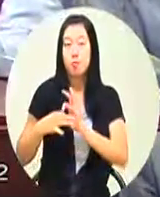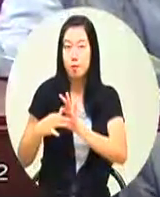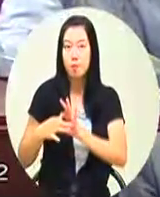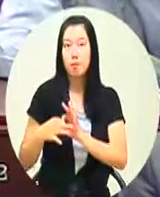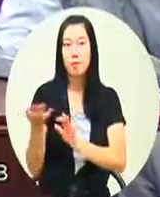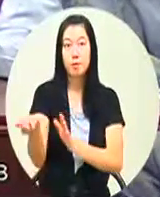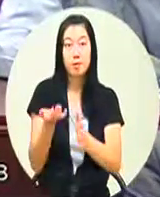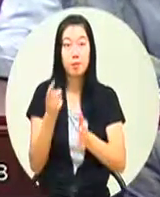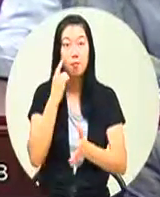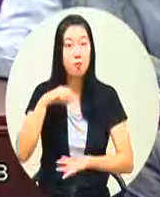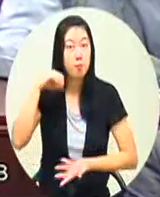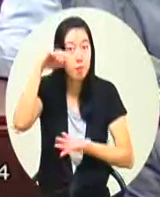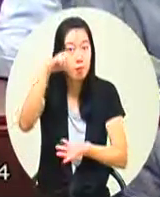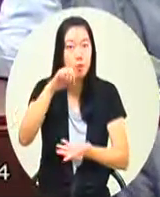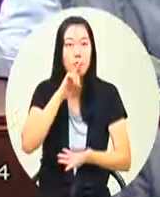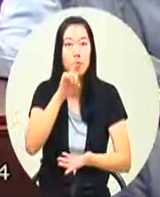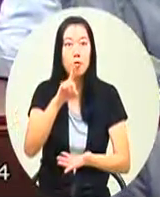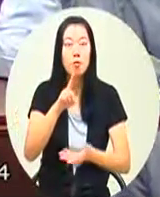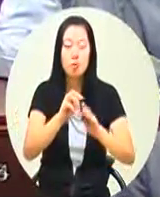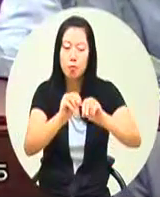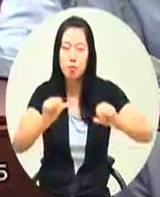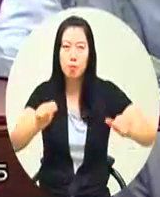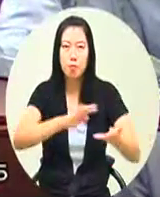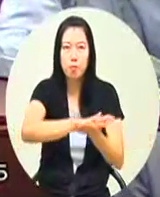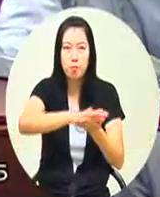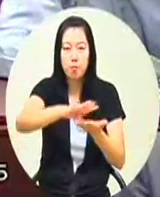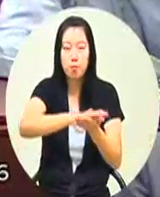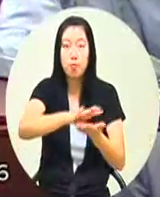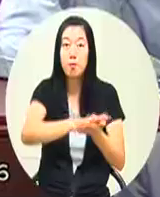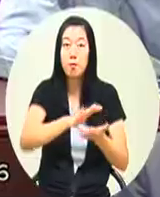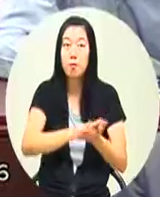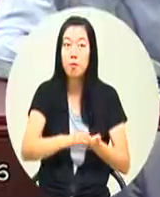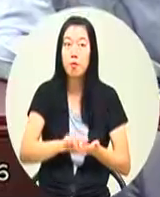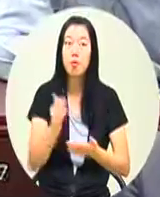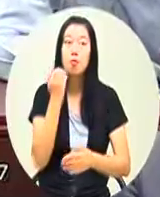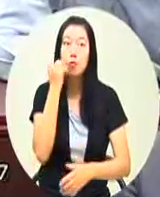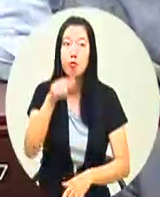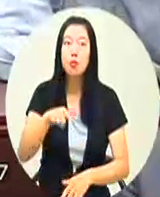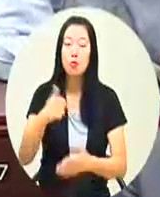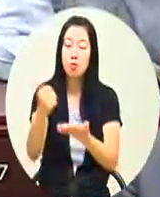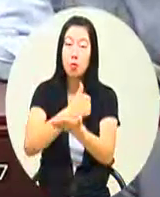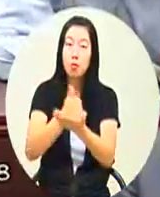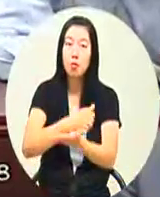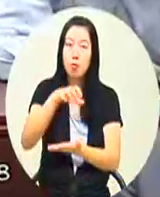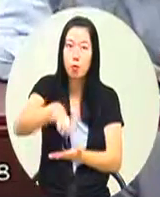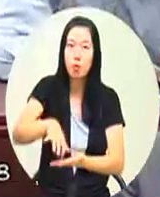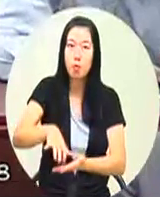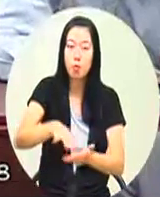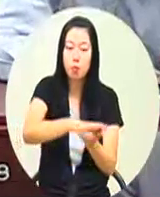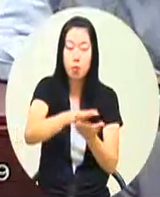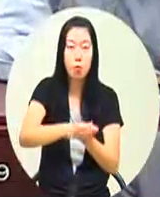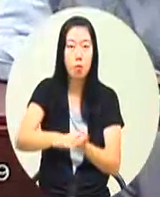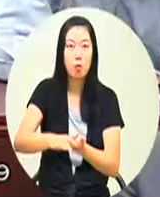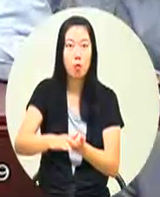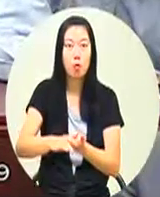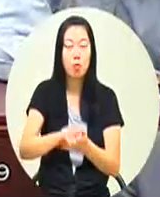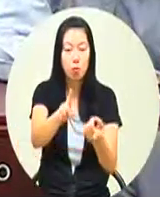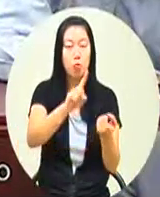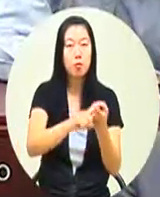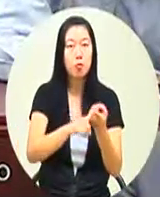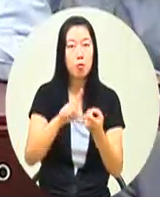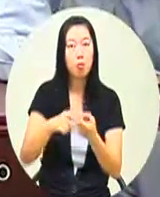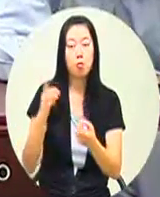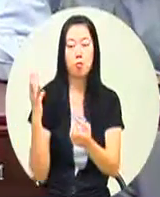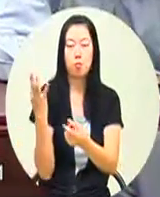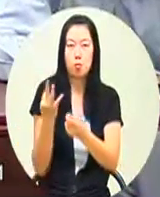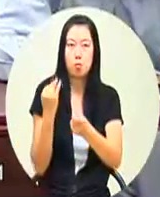提到的就是有关清运的部分哈。那刚刚提到哈，如果在原水的处理没有错哈，目前这几年来，事实上我们也意